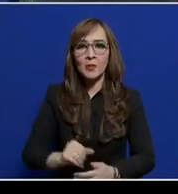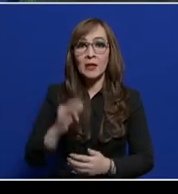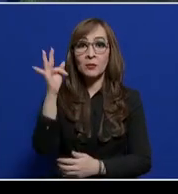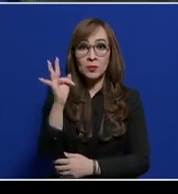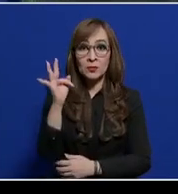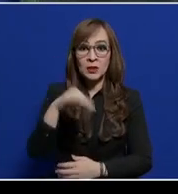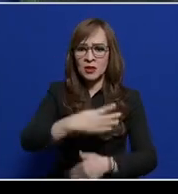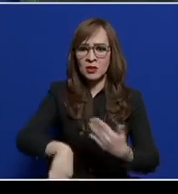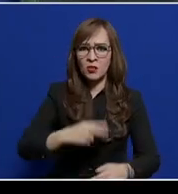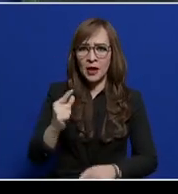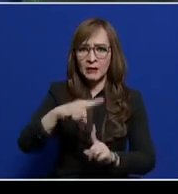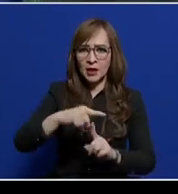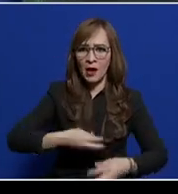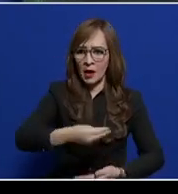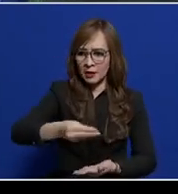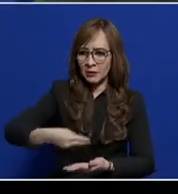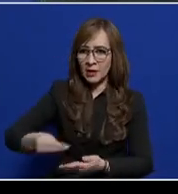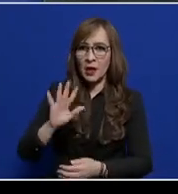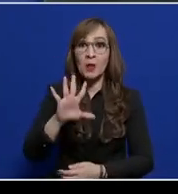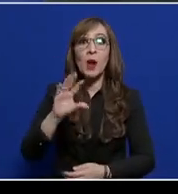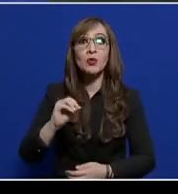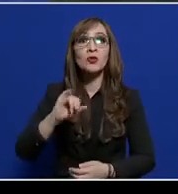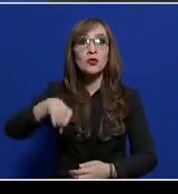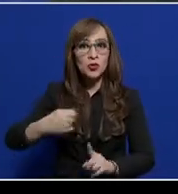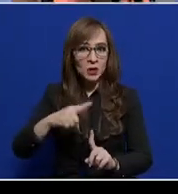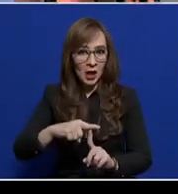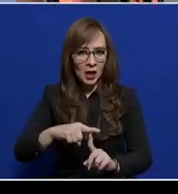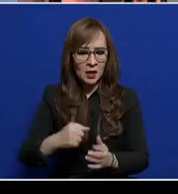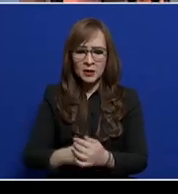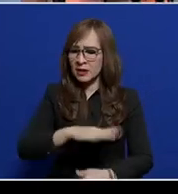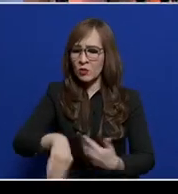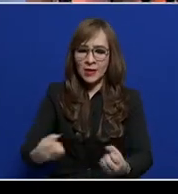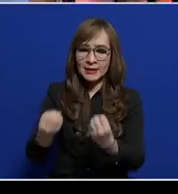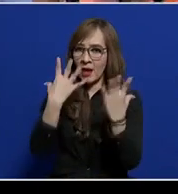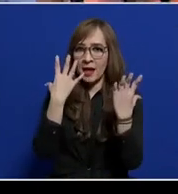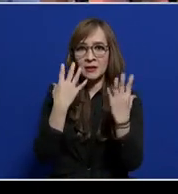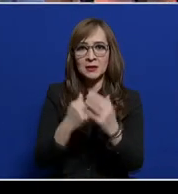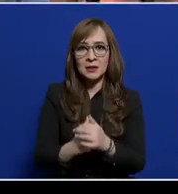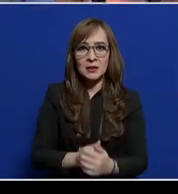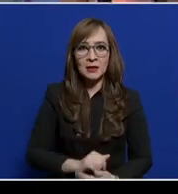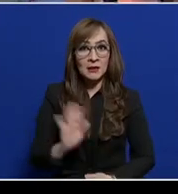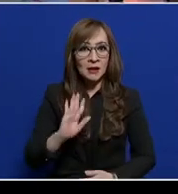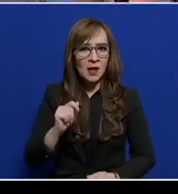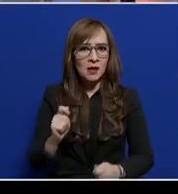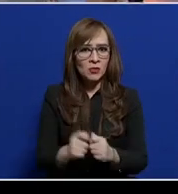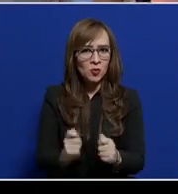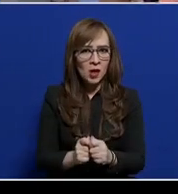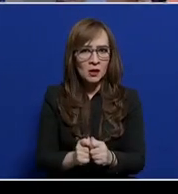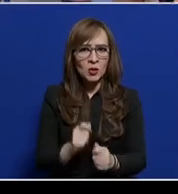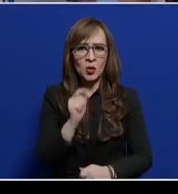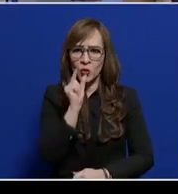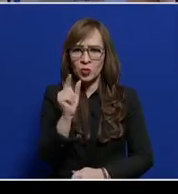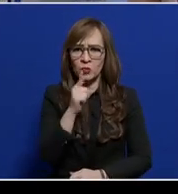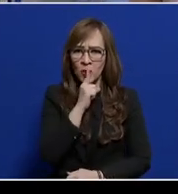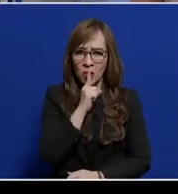berikan 50juta dan ini ada hitung-hitungannya jelas bukan hanya kita membuat ini hanya untuk membohongi